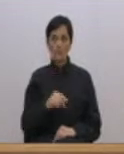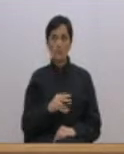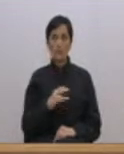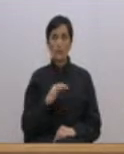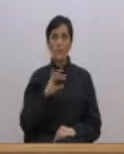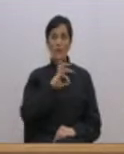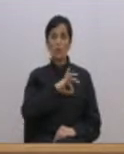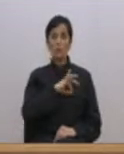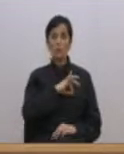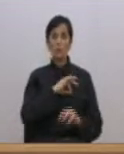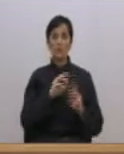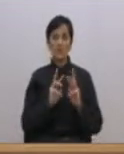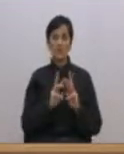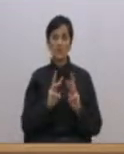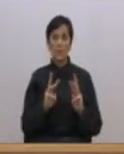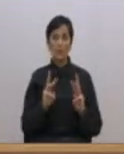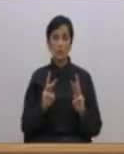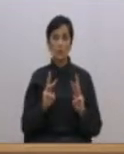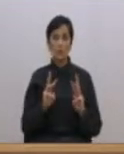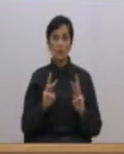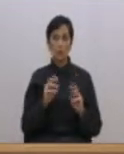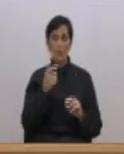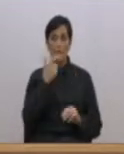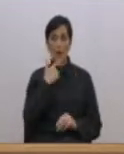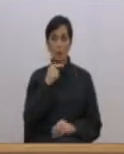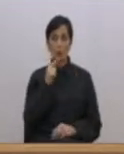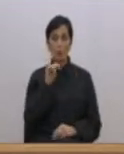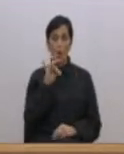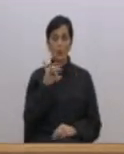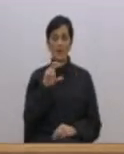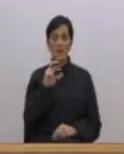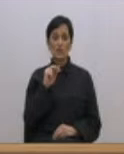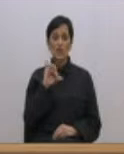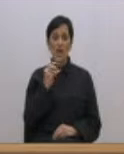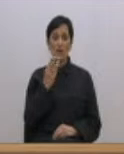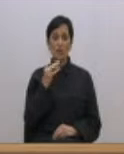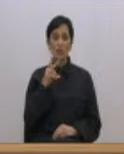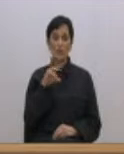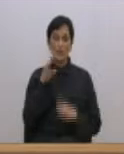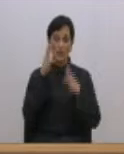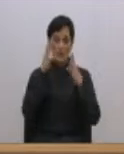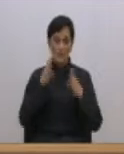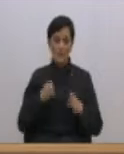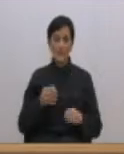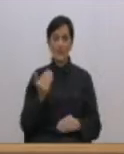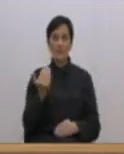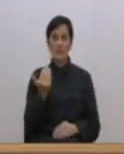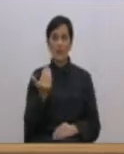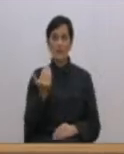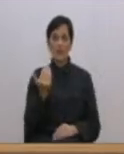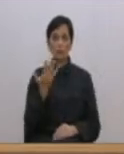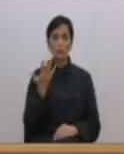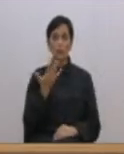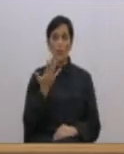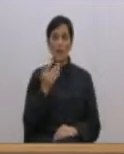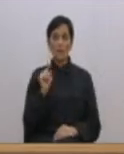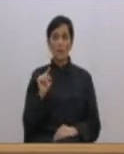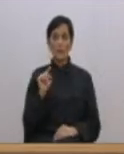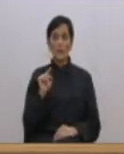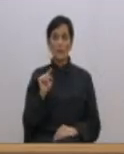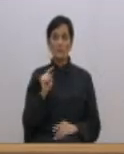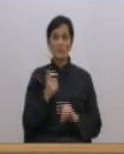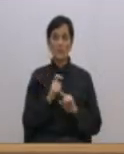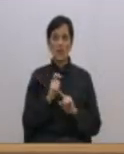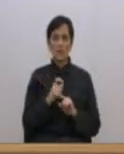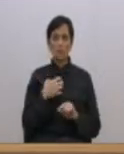კერძოდ იუსტიციის სამინისტროს ბატონ თორნიკე ჭეიშვილს პირადად, რომელმაც